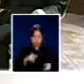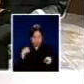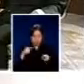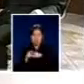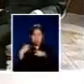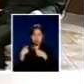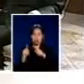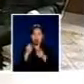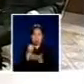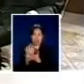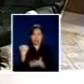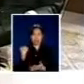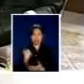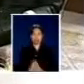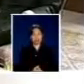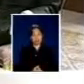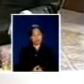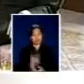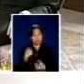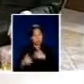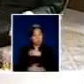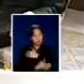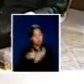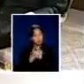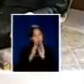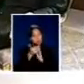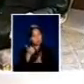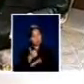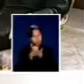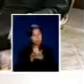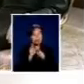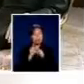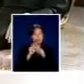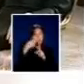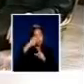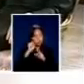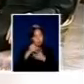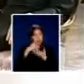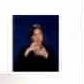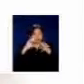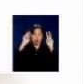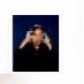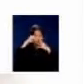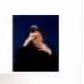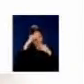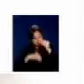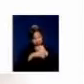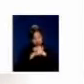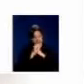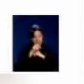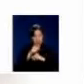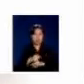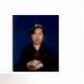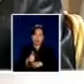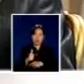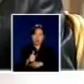เมื่อกี้ท่านพูดถึงการเปิดโอกาสให้บุคคลอื่นๆช่วยพัฒนาเนื้อหาหรือคอนเทนต์บนอุปกรณ์ตัวนี้นะครับจะมีแนวทางในการ คือ